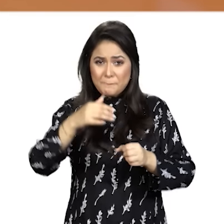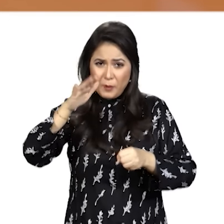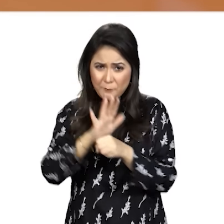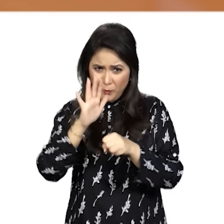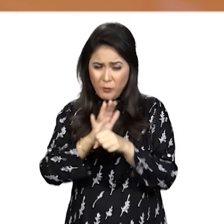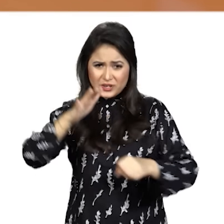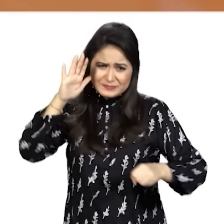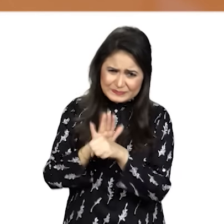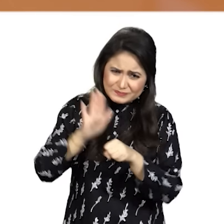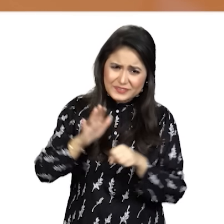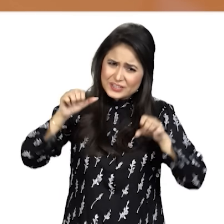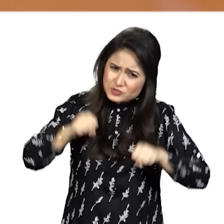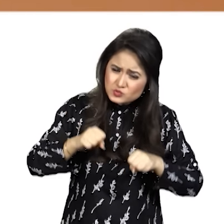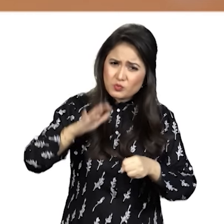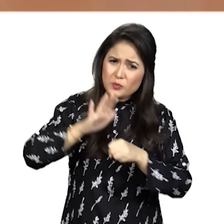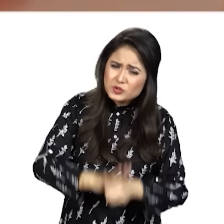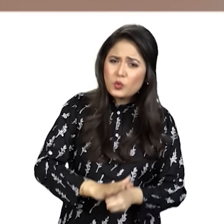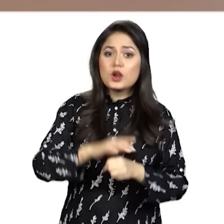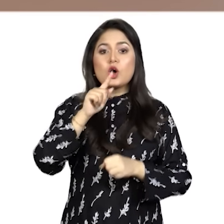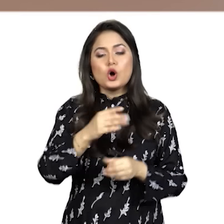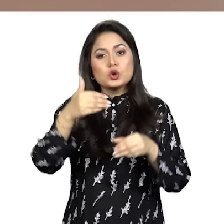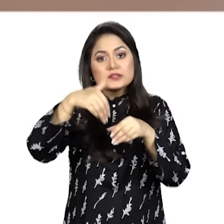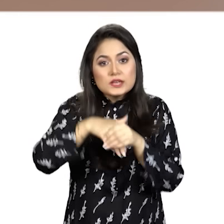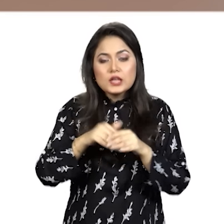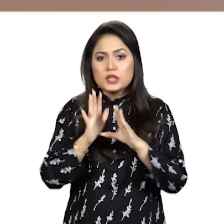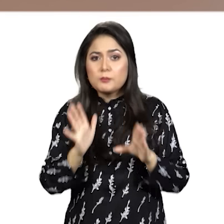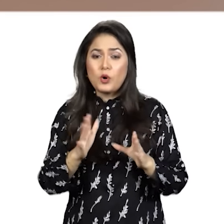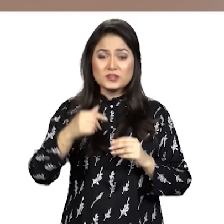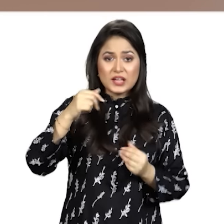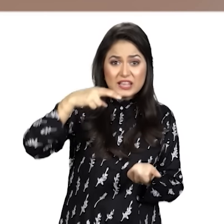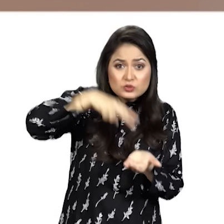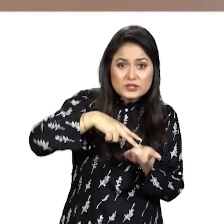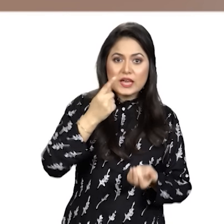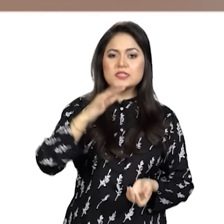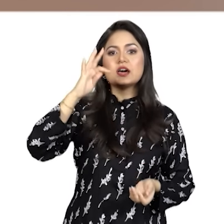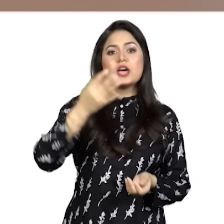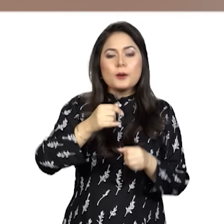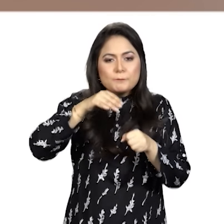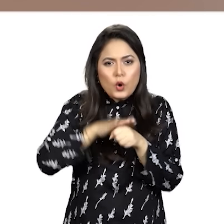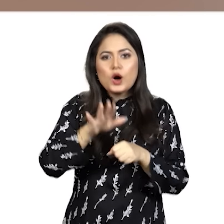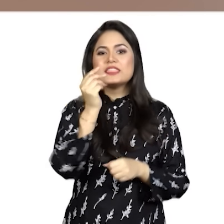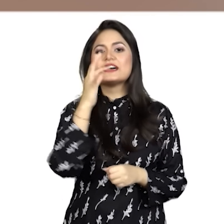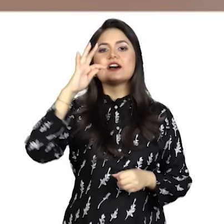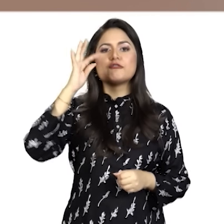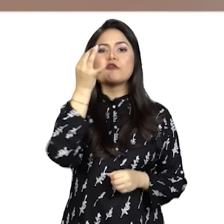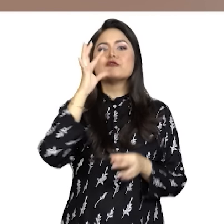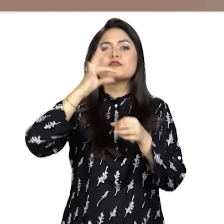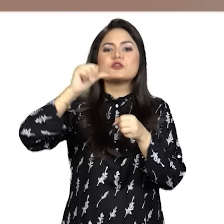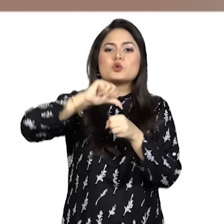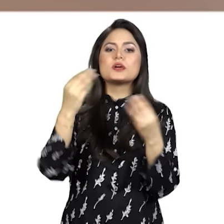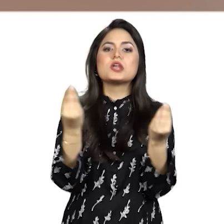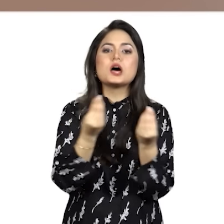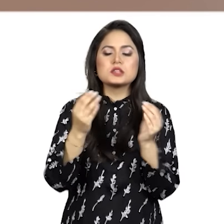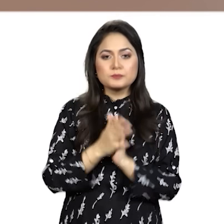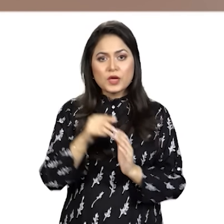लगाते हैं और हिलाते हैं, इसी तरह दबाव और मजीद हरकी तवानाई से इस फ्लूइड के बहने का तरीका भी बदल जाता है। रोज़ाना